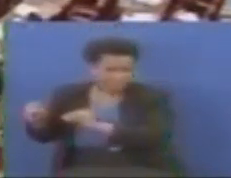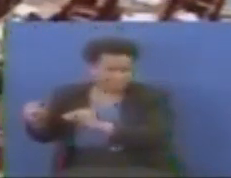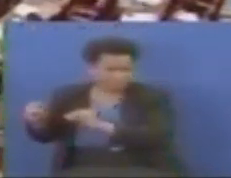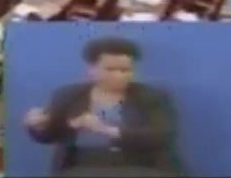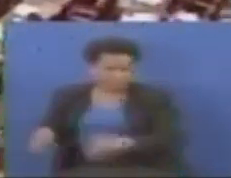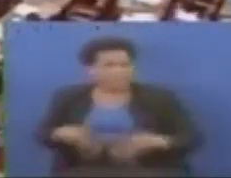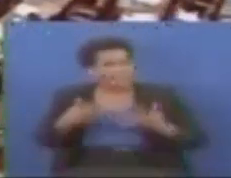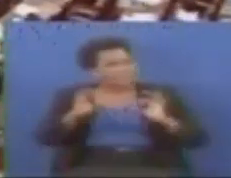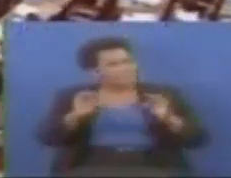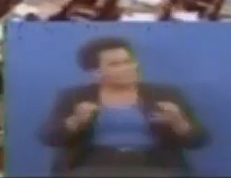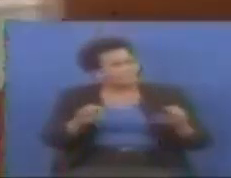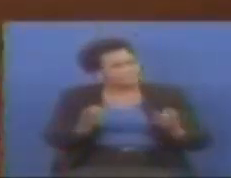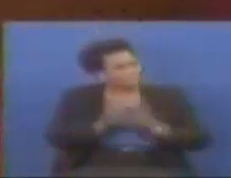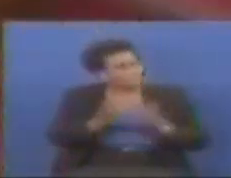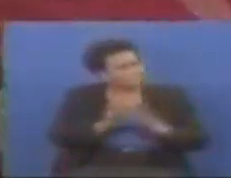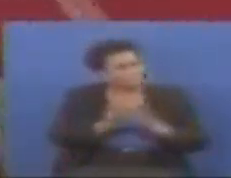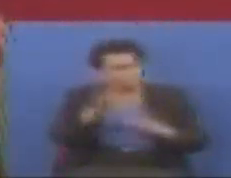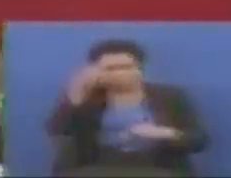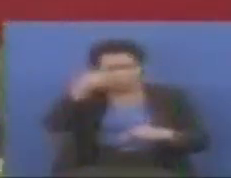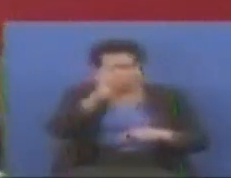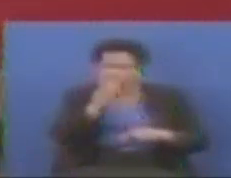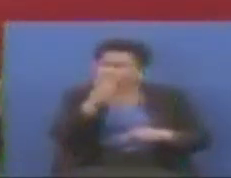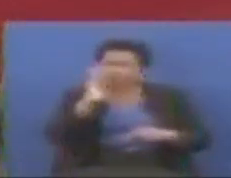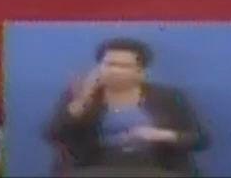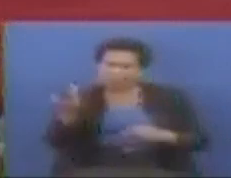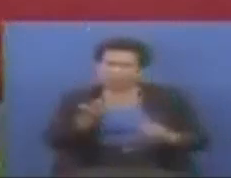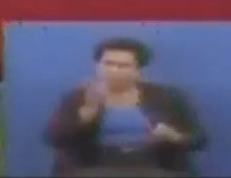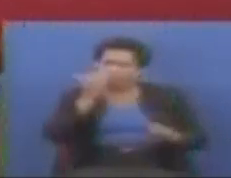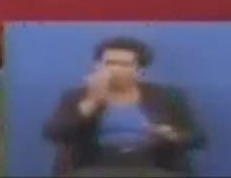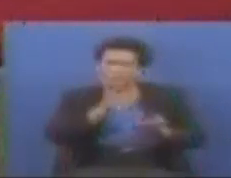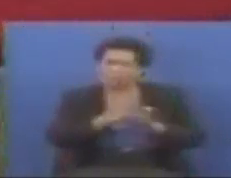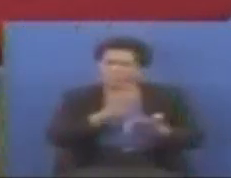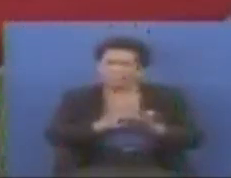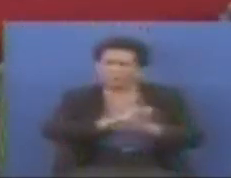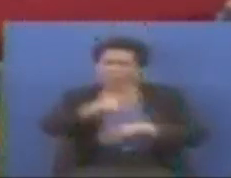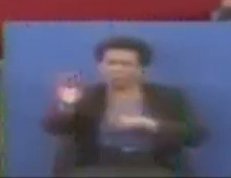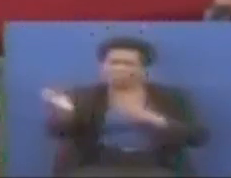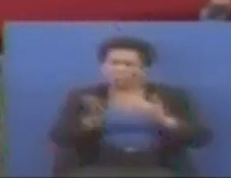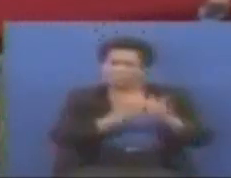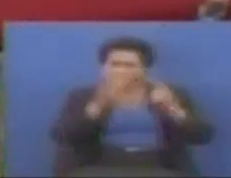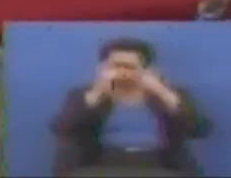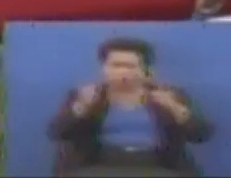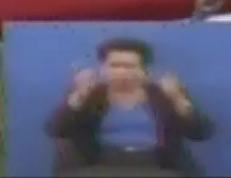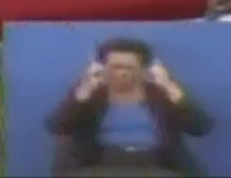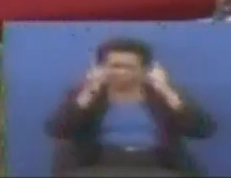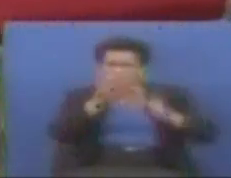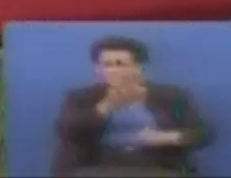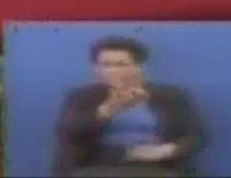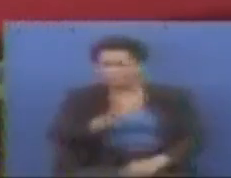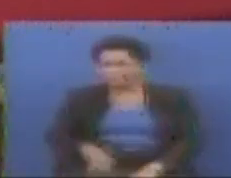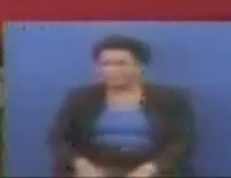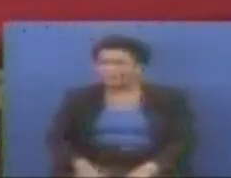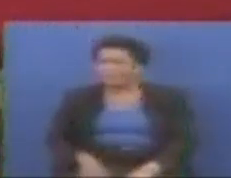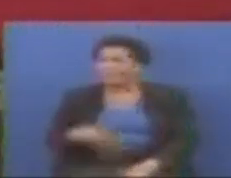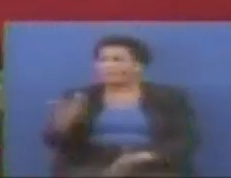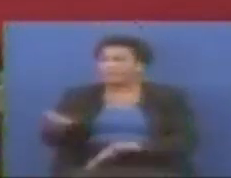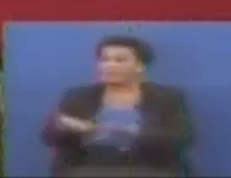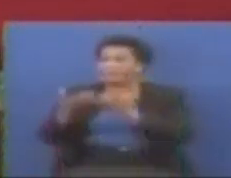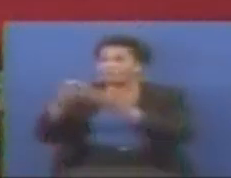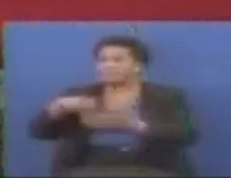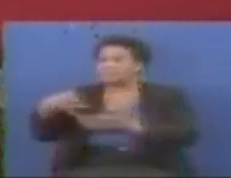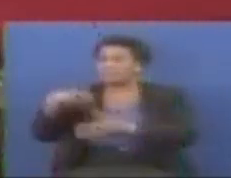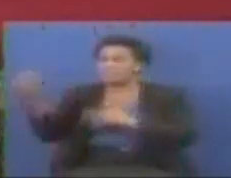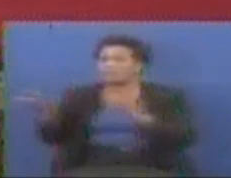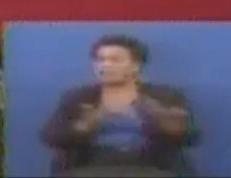ambao watapatikana kwenye mikoa mbalimbali. Lakini la tatu, Mheshimiwa Naibu Spika, tumegundua waraibu wakitoka kwenye